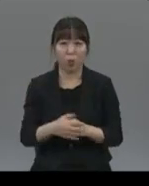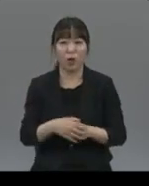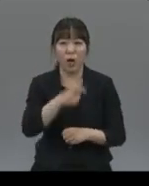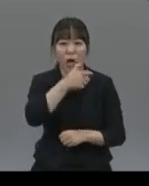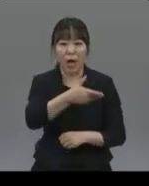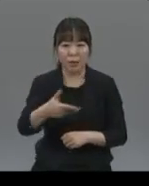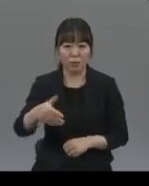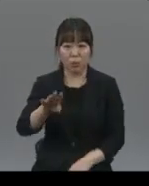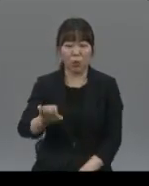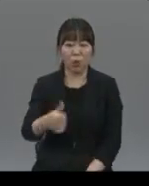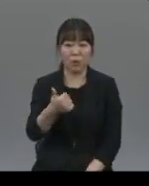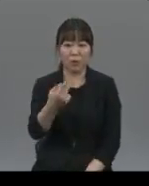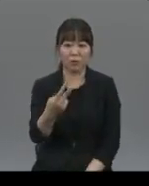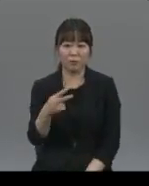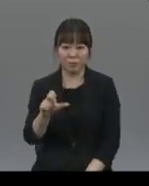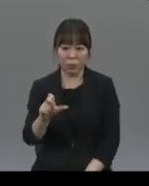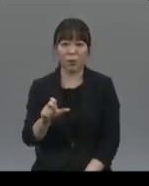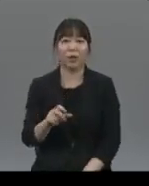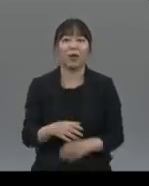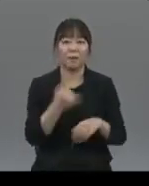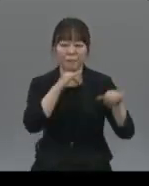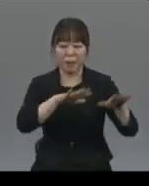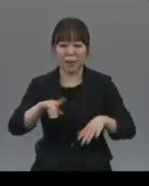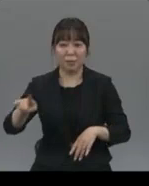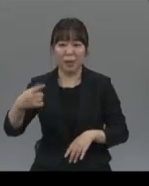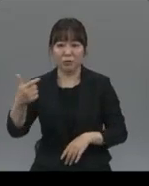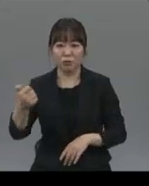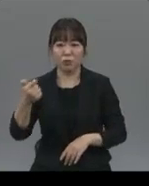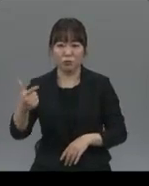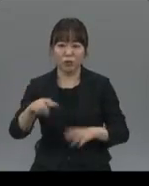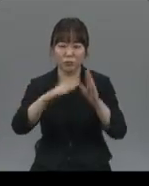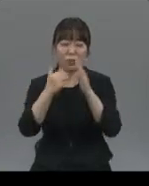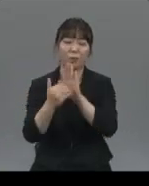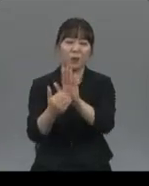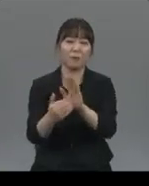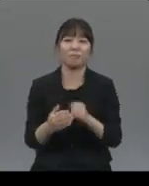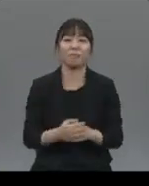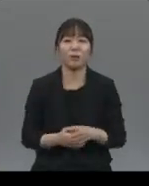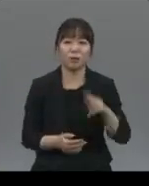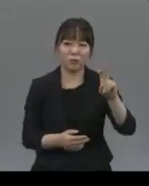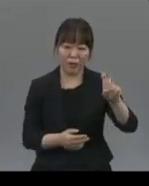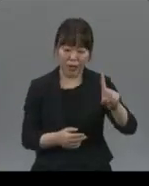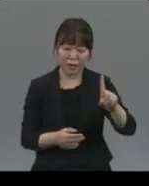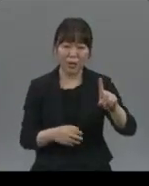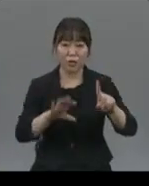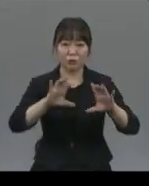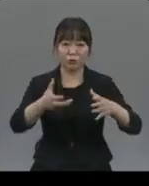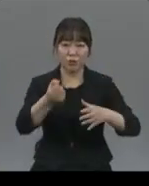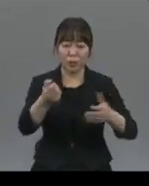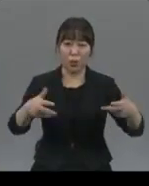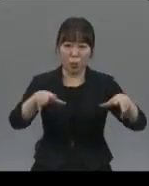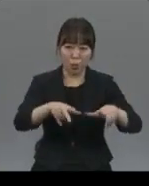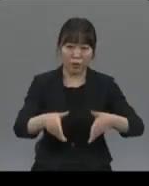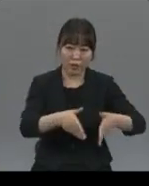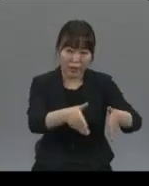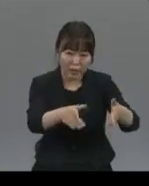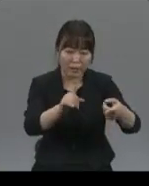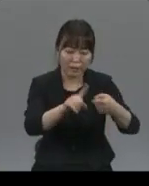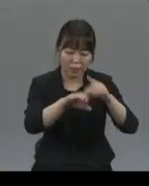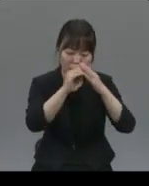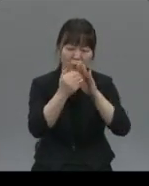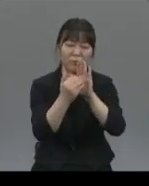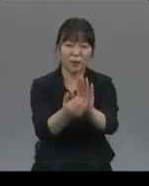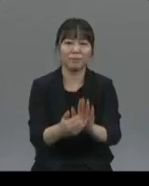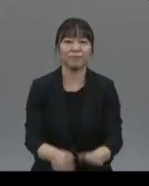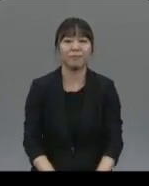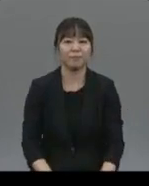déclarations se succèdent pour signaler des chutes d'arbres et de Pierre des installations démoli et costummergé par les flots au total l'accès à